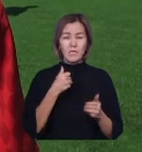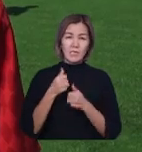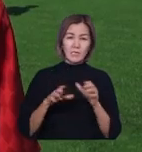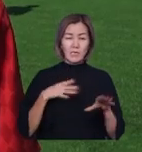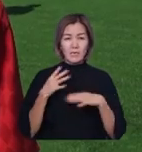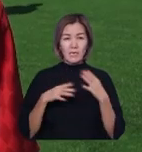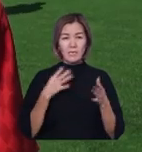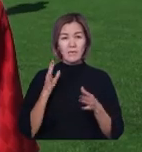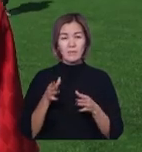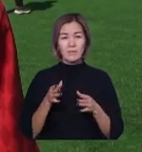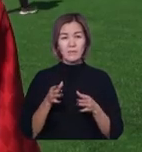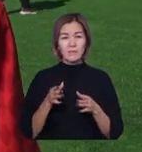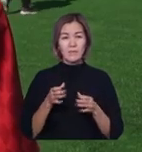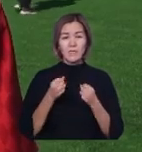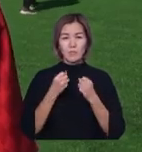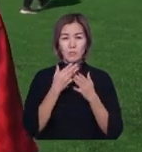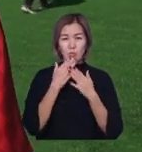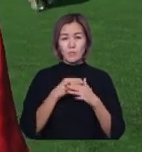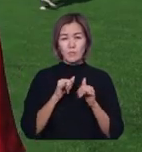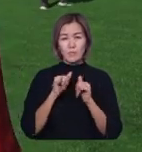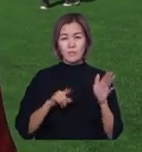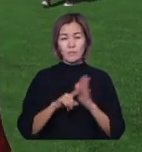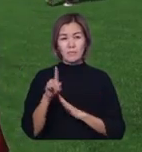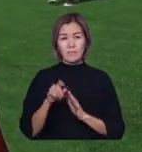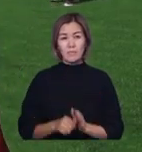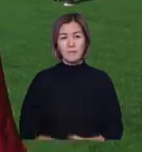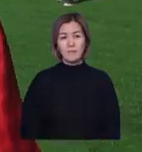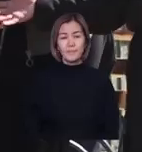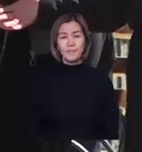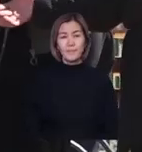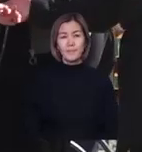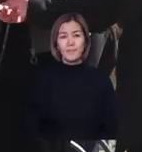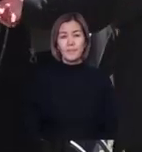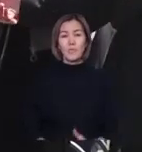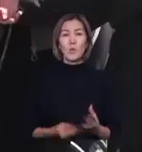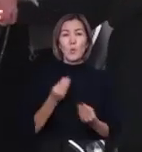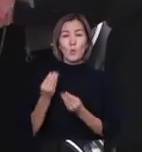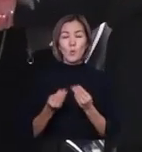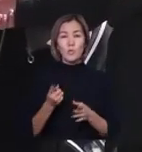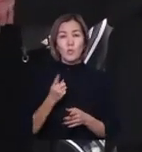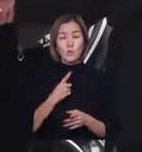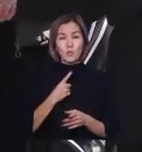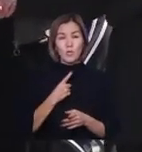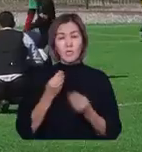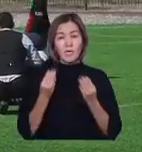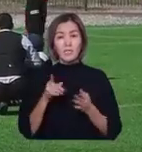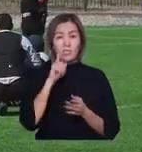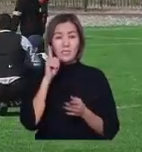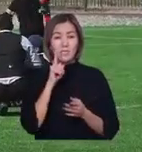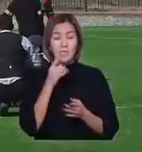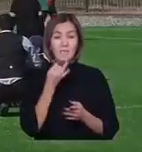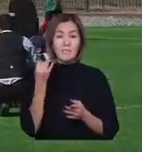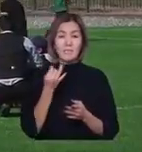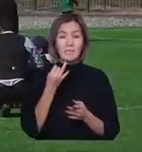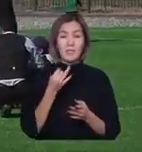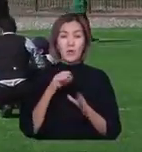командамен жарысқа деген, спортқа деген құлшынымыз артты осы стадион арқасында. Ойын алаңын асыға күткен жастар қазір аумақтың қызығын көріп,